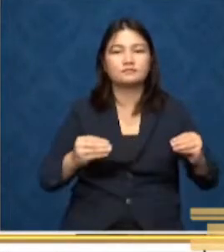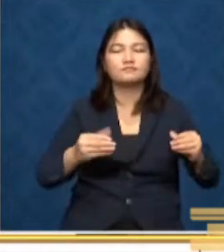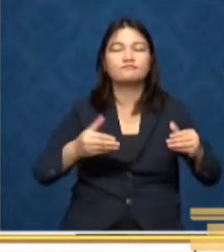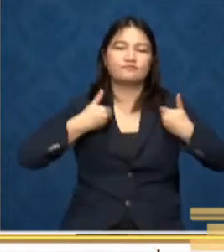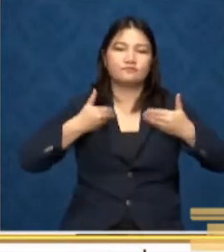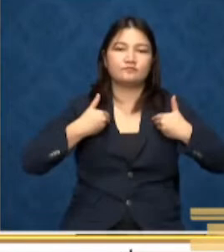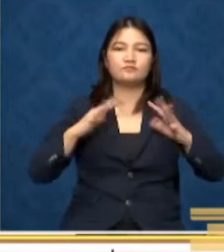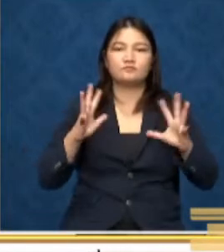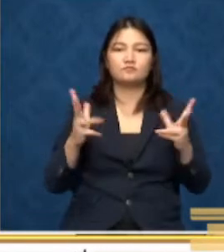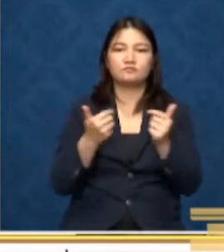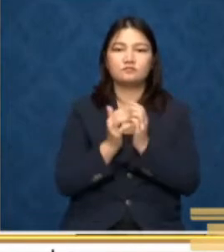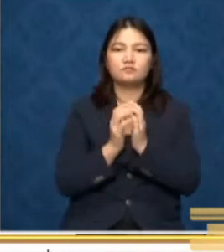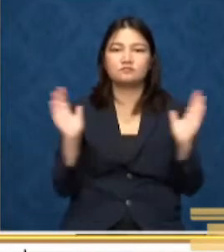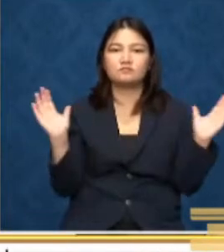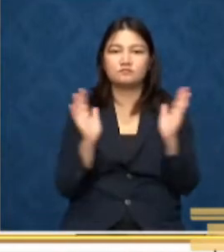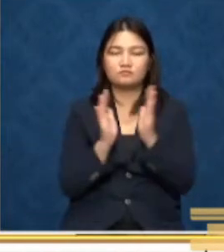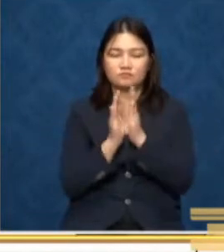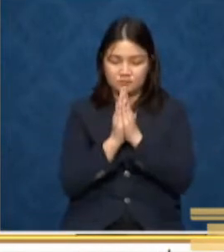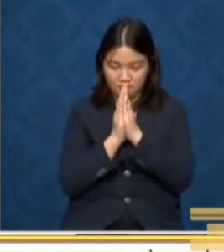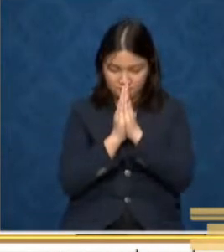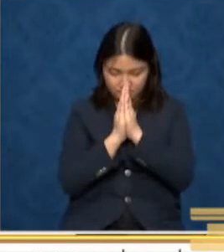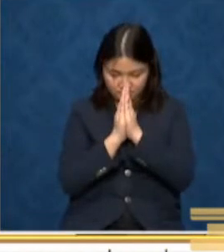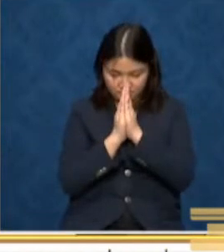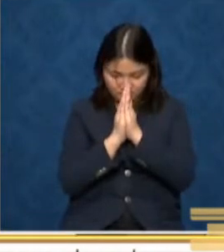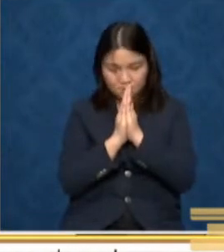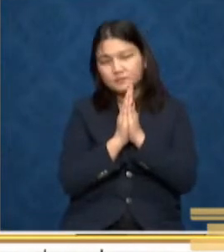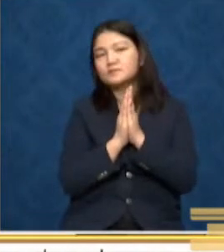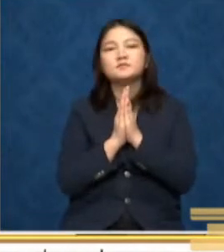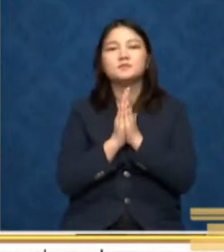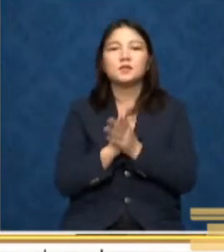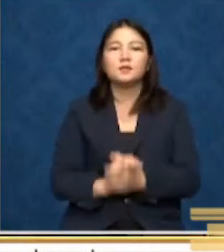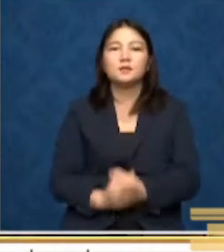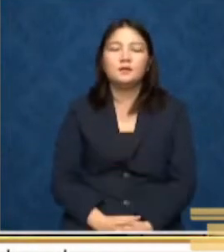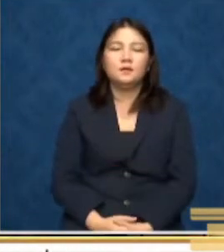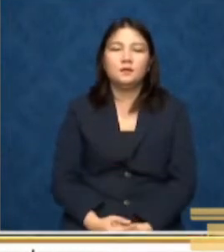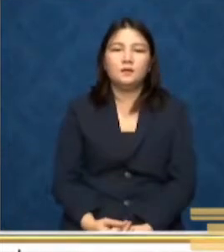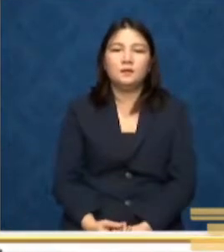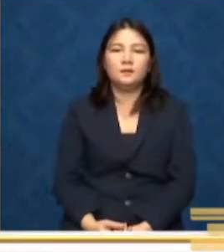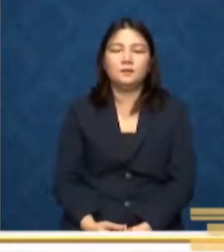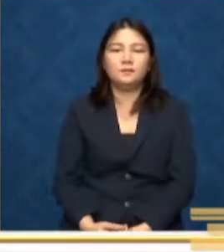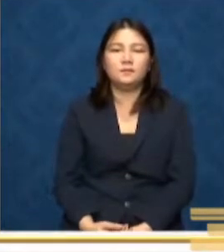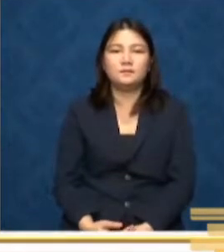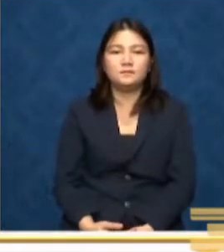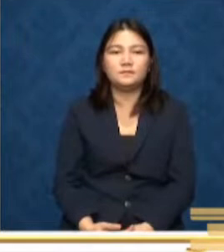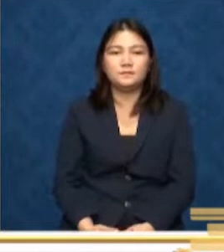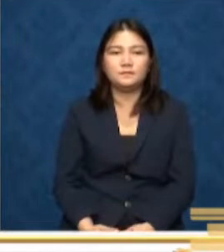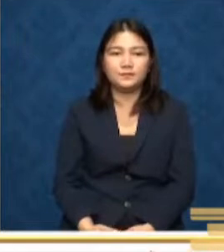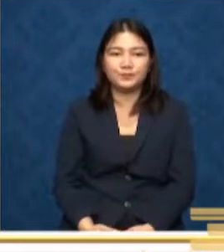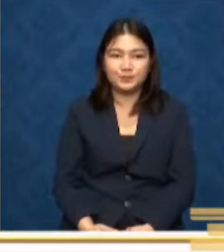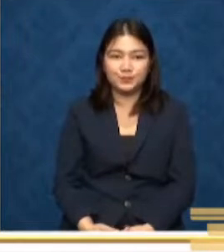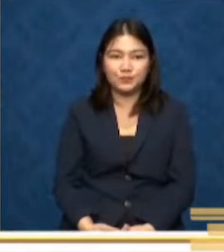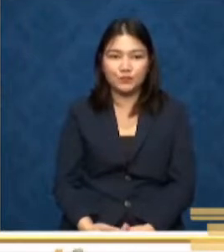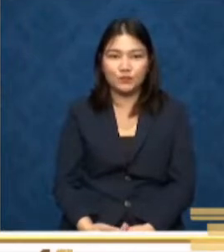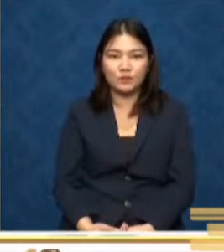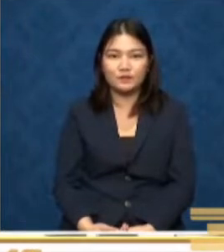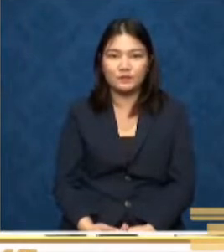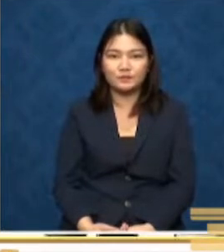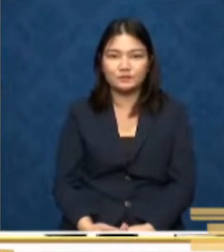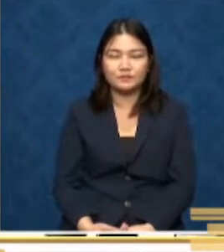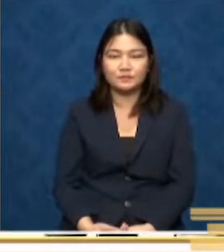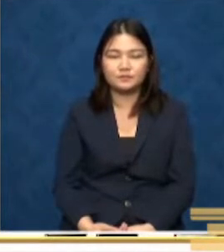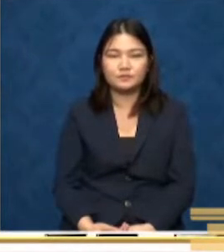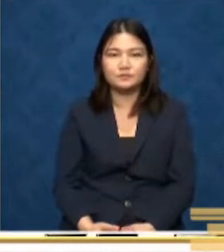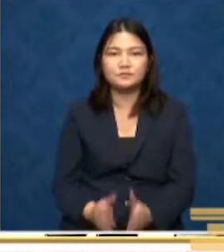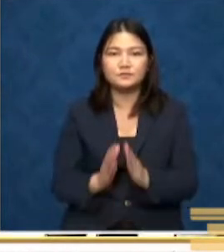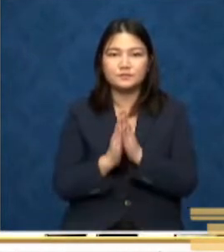ขอขอบพระคุณครับ ครับขอบคุณมากครับเชิญท่านพนิดามงคลสวัสดิ์ครับ